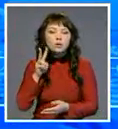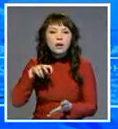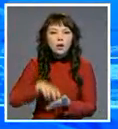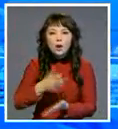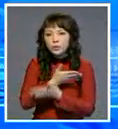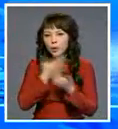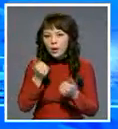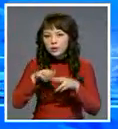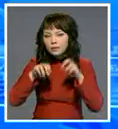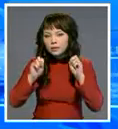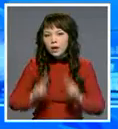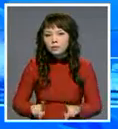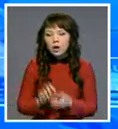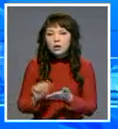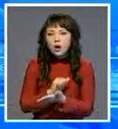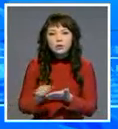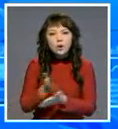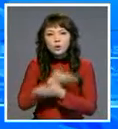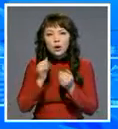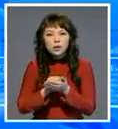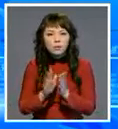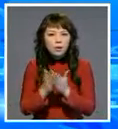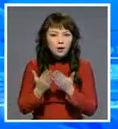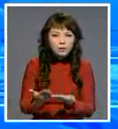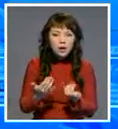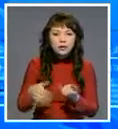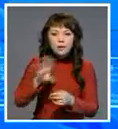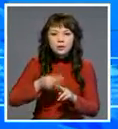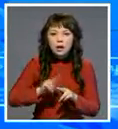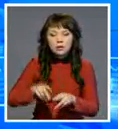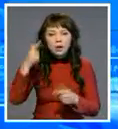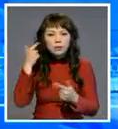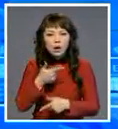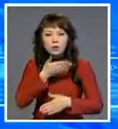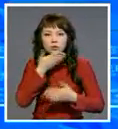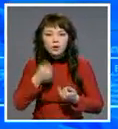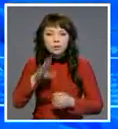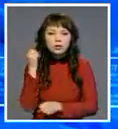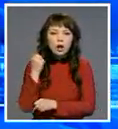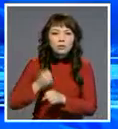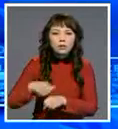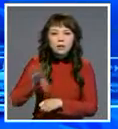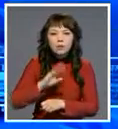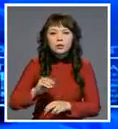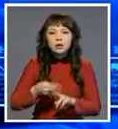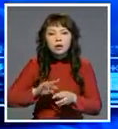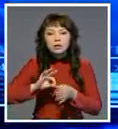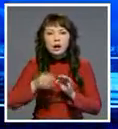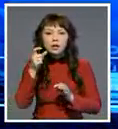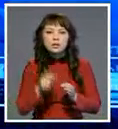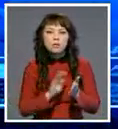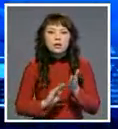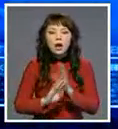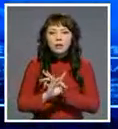болса, бірінің мамандық бойынша оқыған құжаты жоқ. Осының салдарынан соңғы кезде біліктілігі жоқ жұмыскерлер қатары қалың. Шаруаны оңтайлы шешу